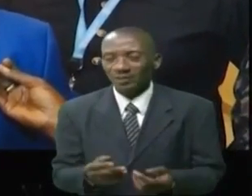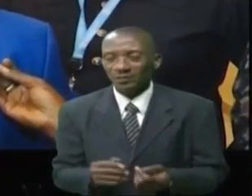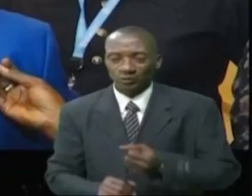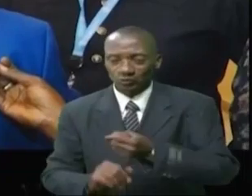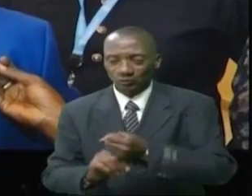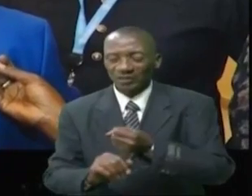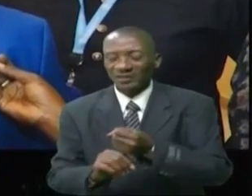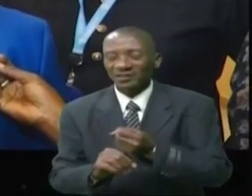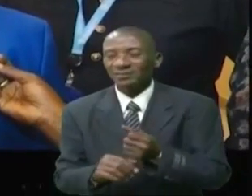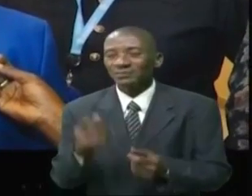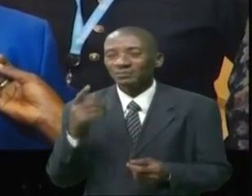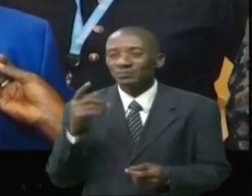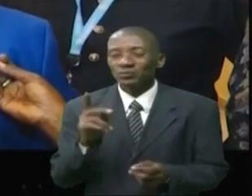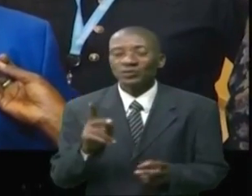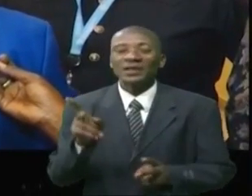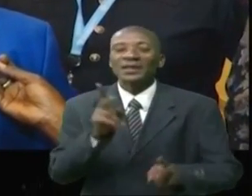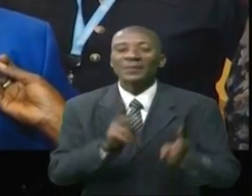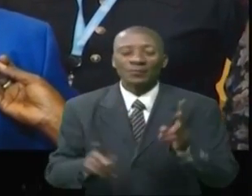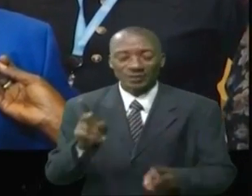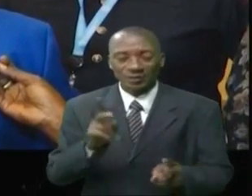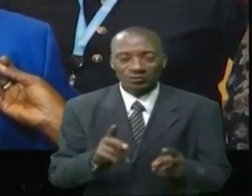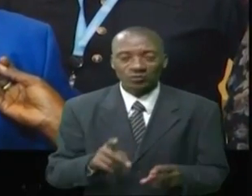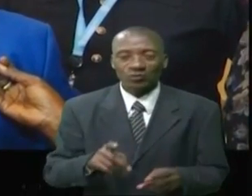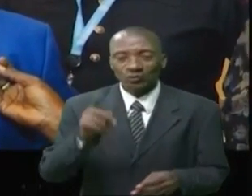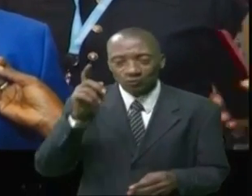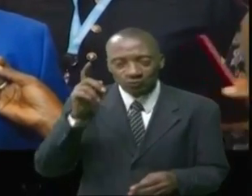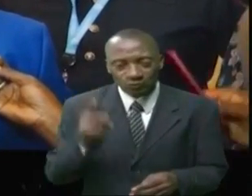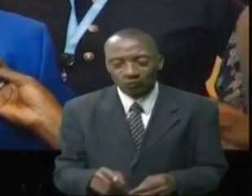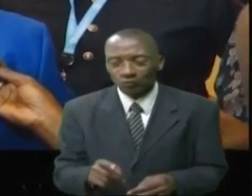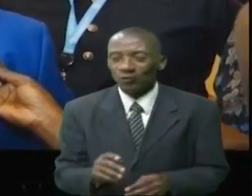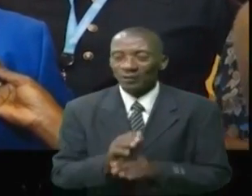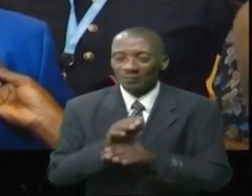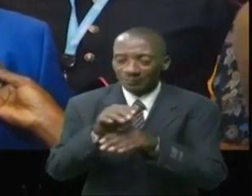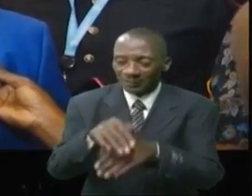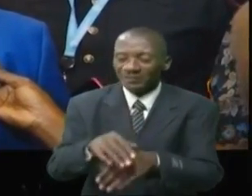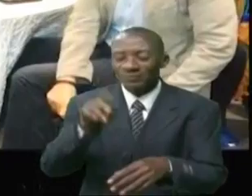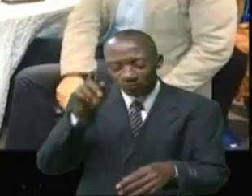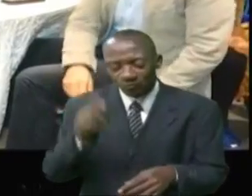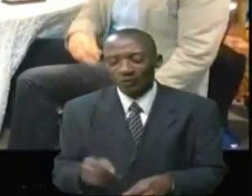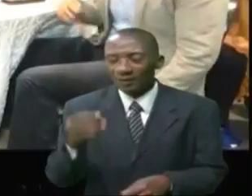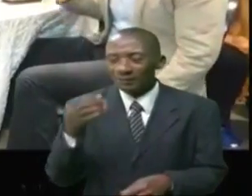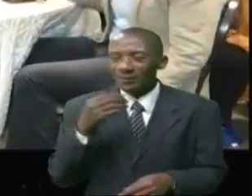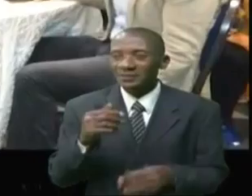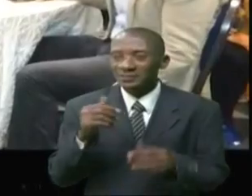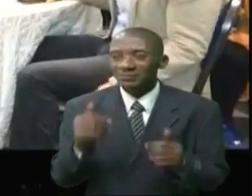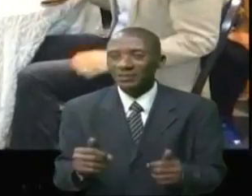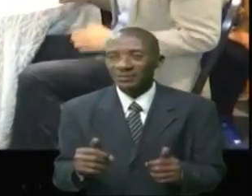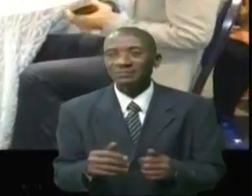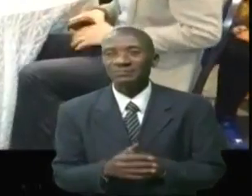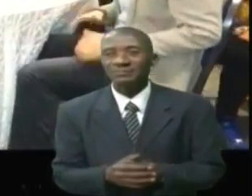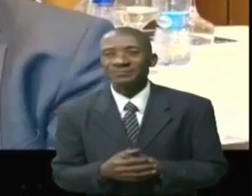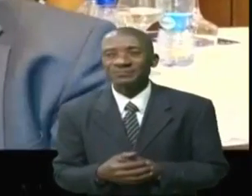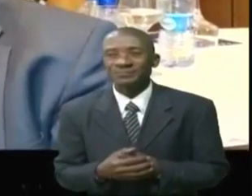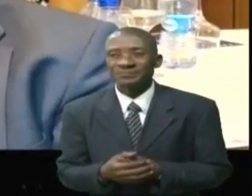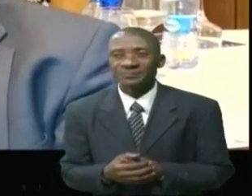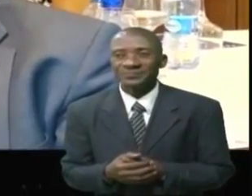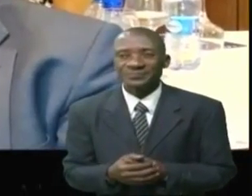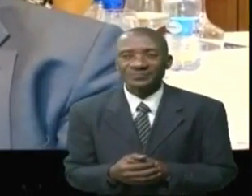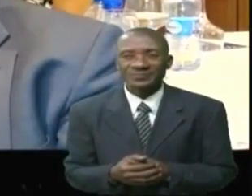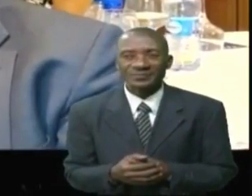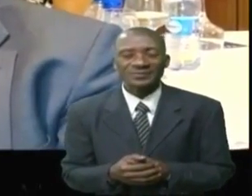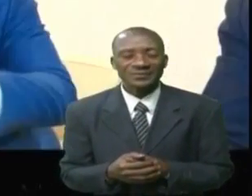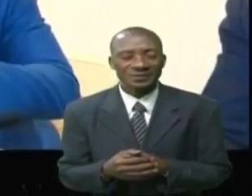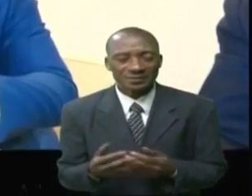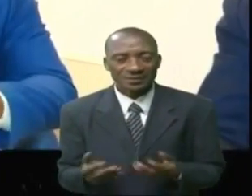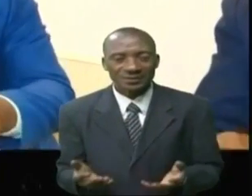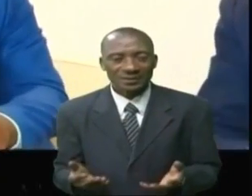on aura résolu déjà quelque chose par rapport à la sécurité alimentaire et nutritive. Pour briser le cycle et infléchir ces